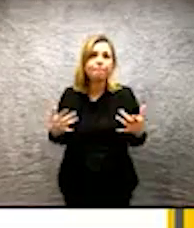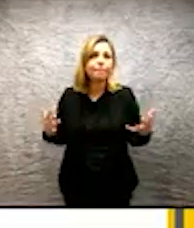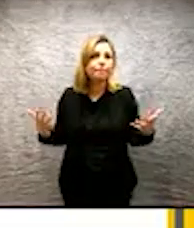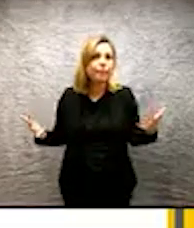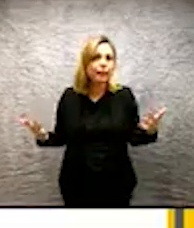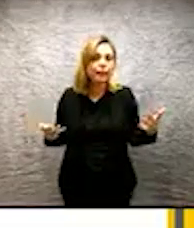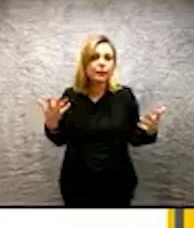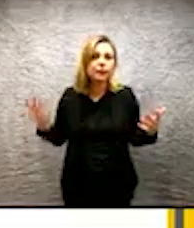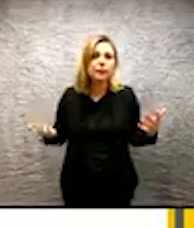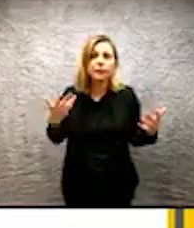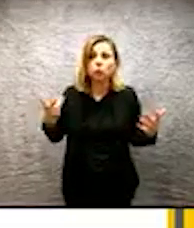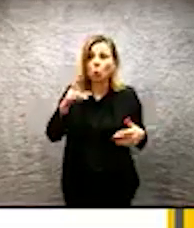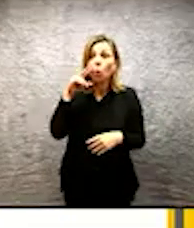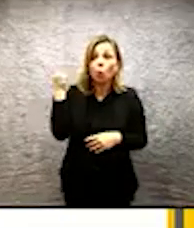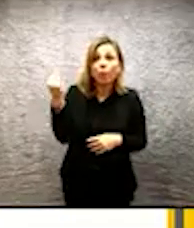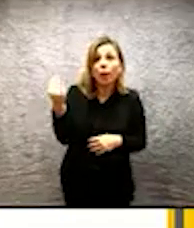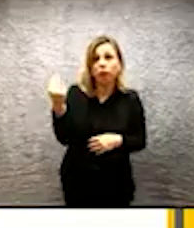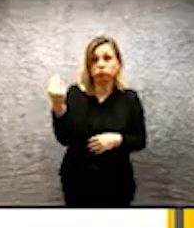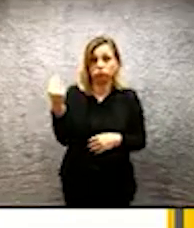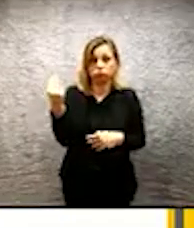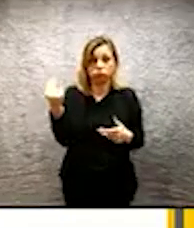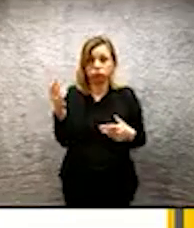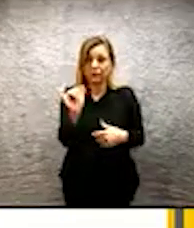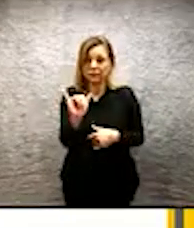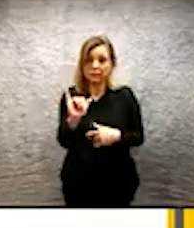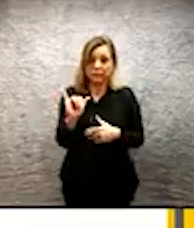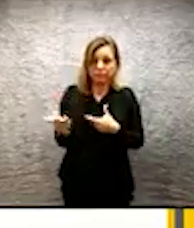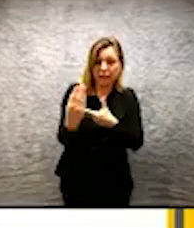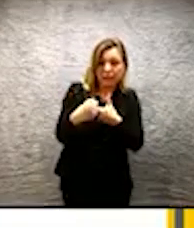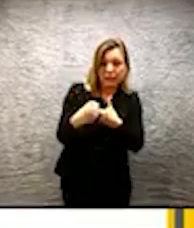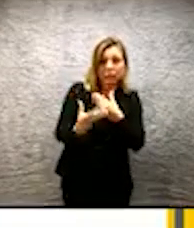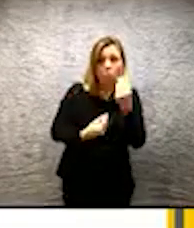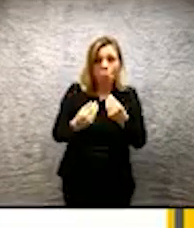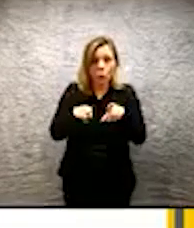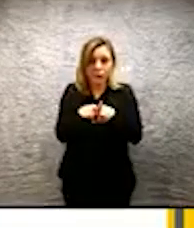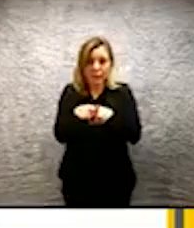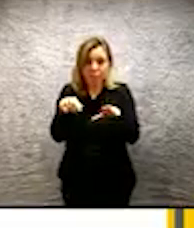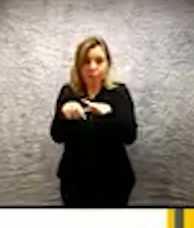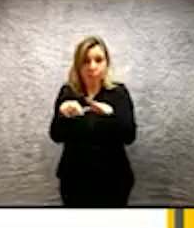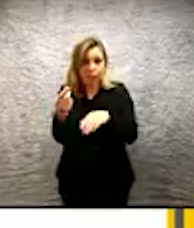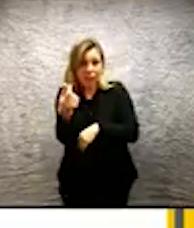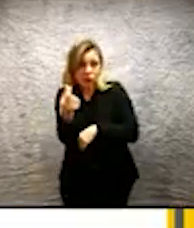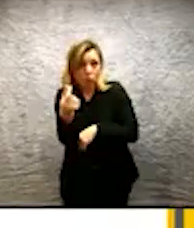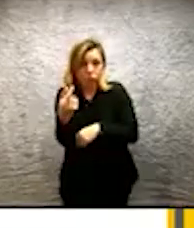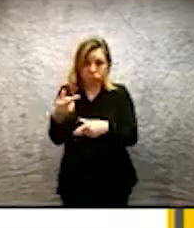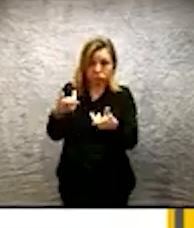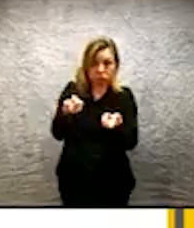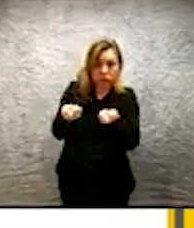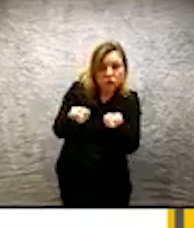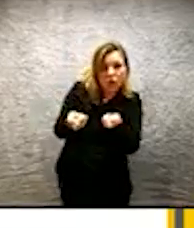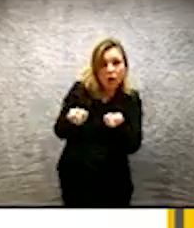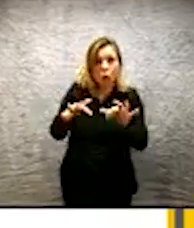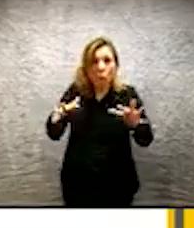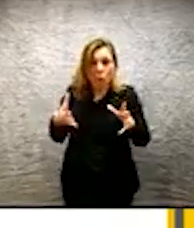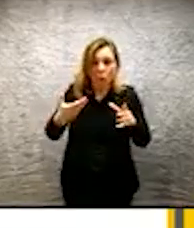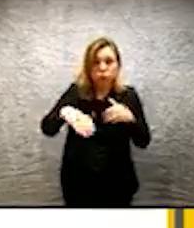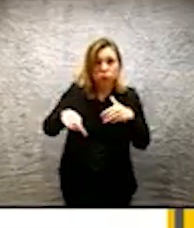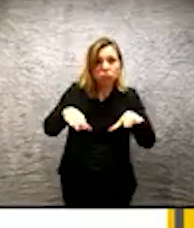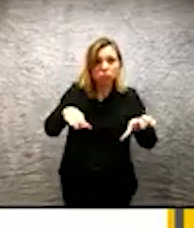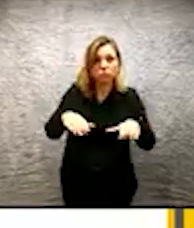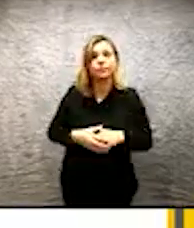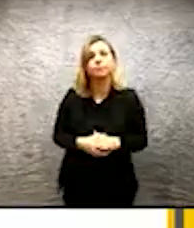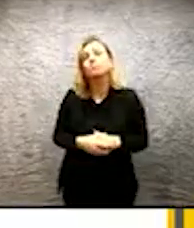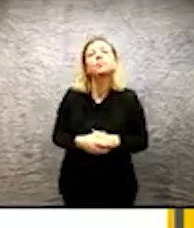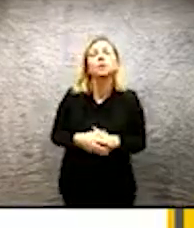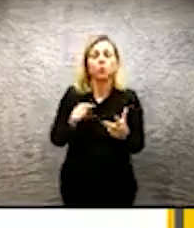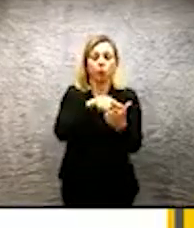les moyens humains comme les moyens financiers. Cette clé de répartition se base sur trois critères.